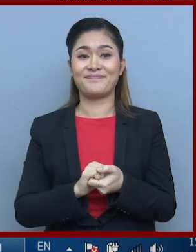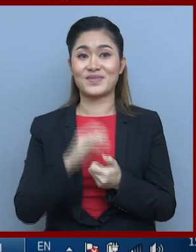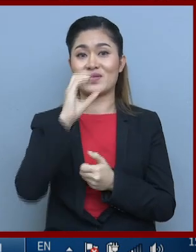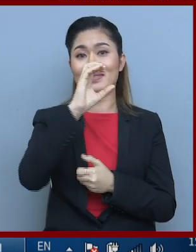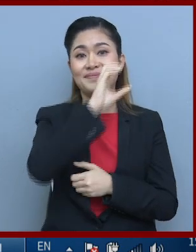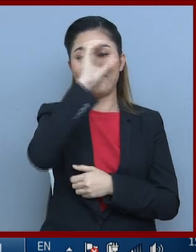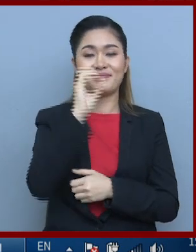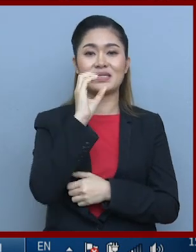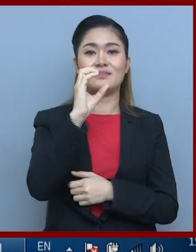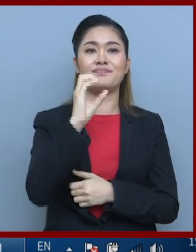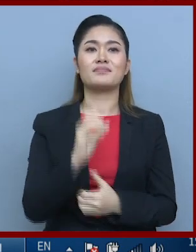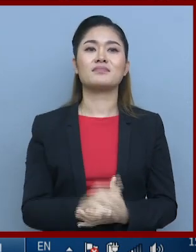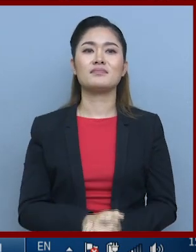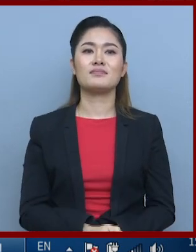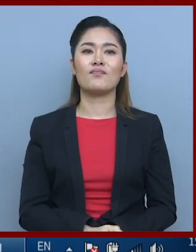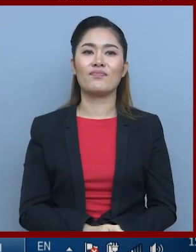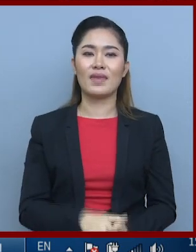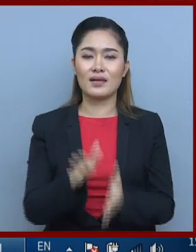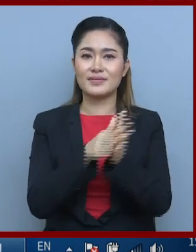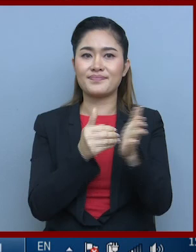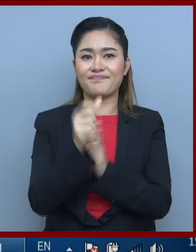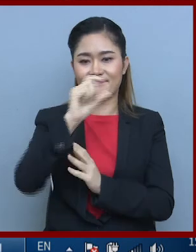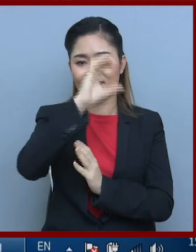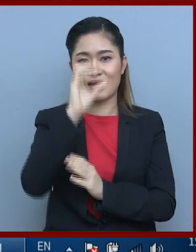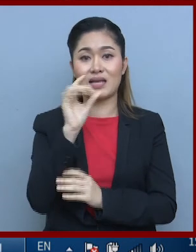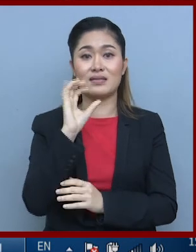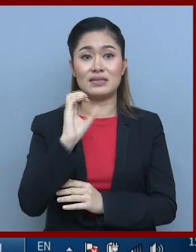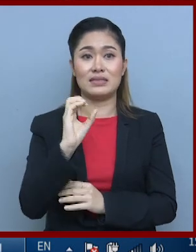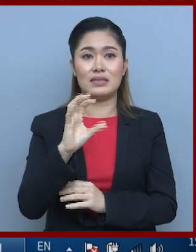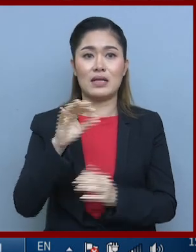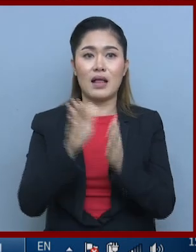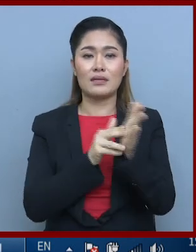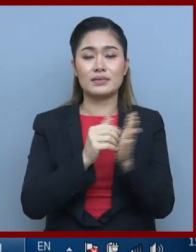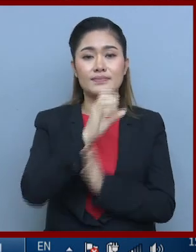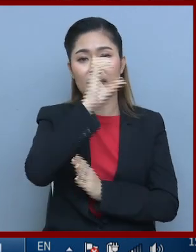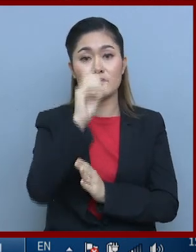าเลือกแถบสีใน Component เนี่ยคลิกกดตัว O